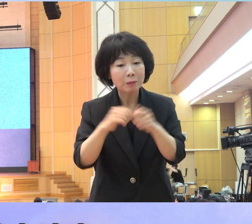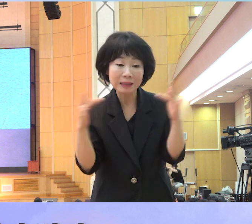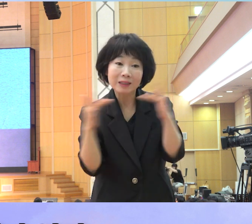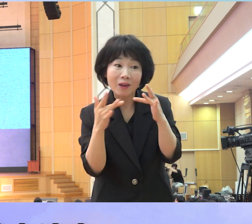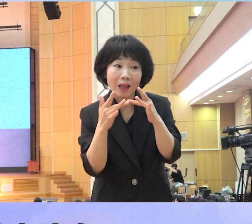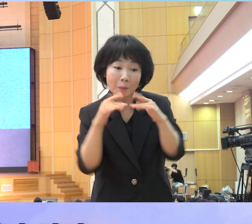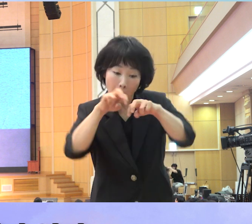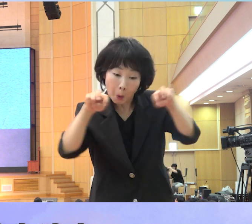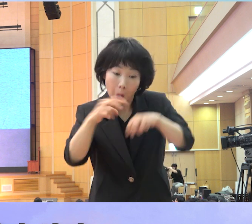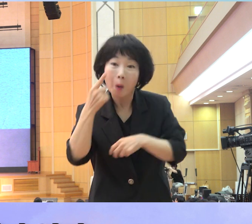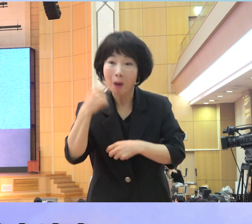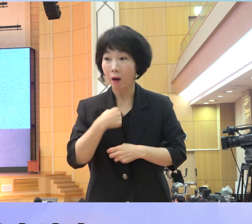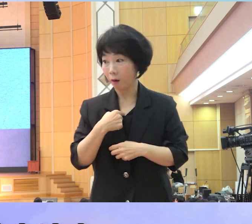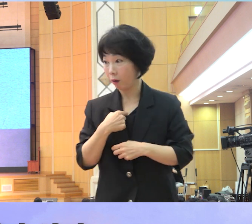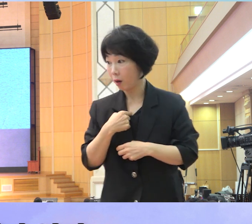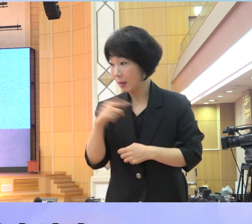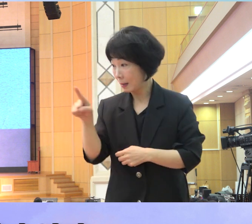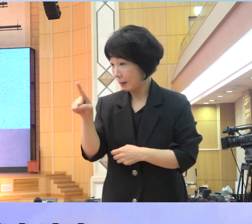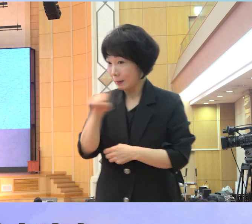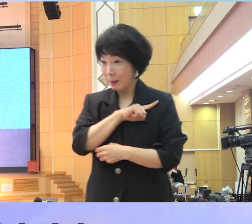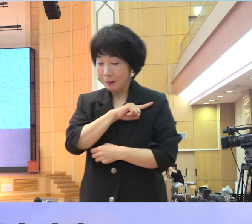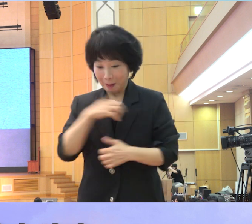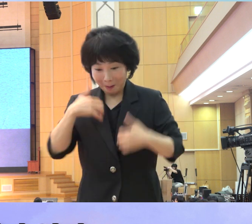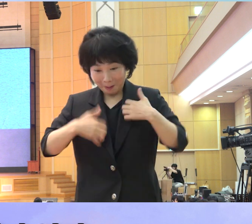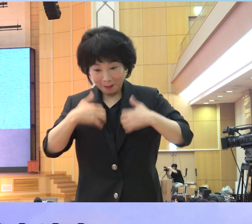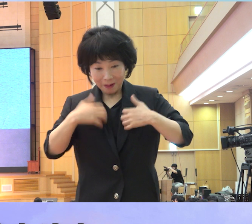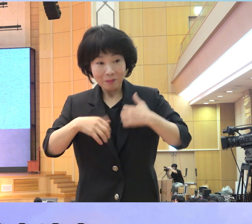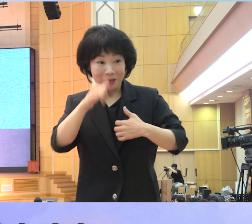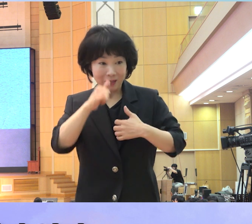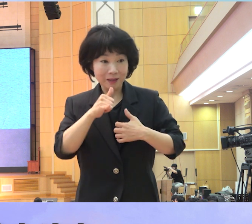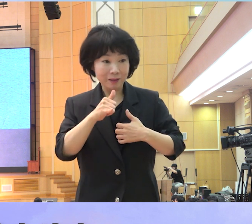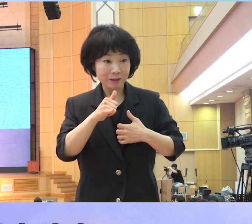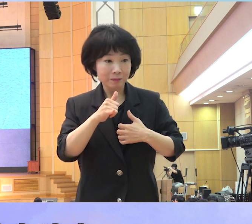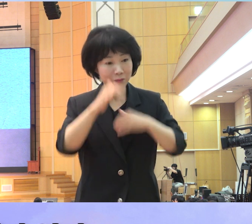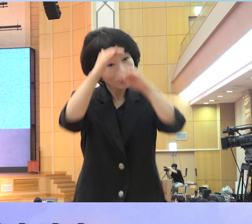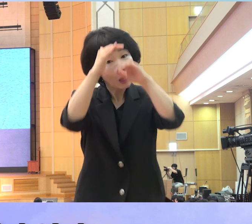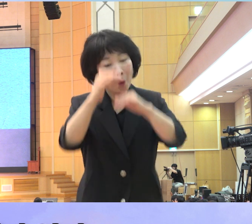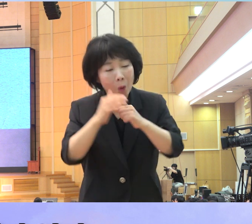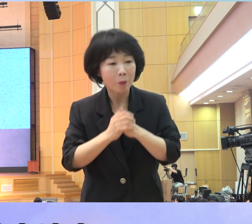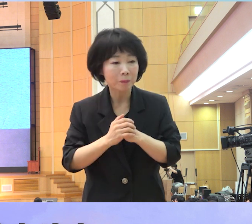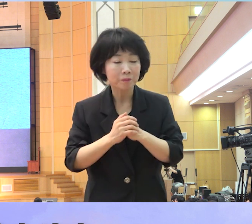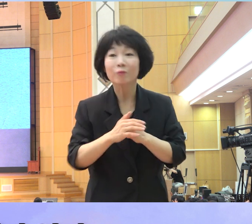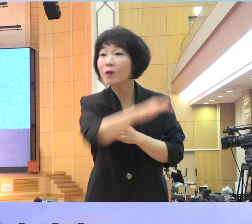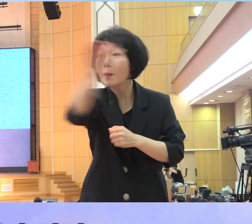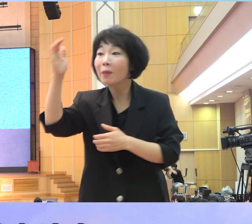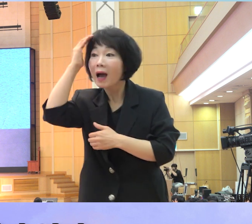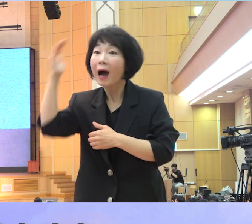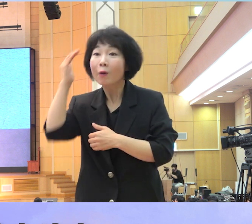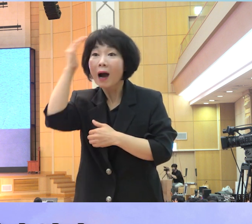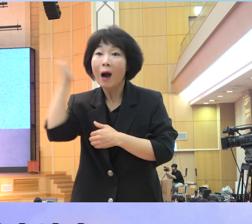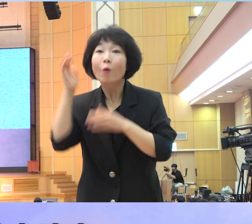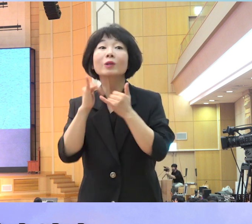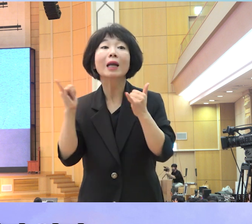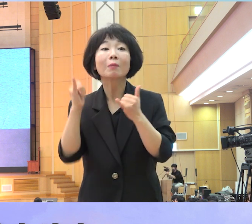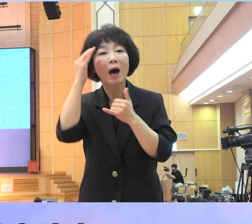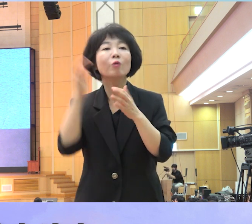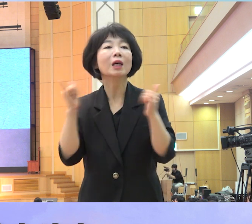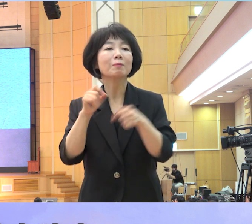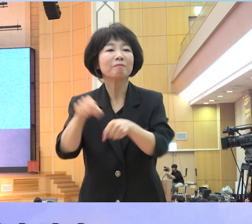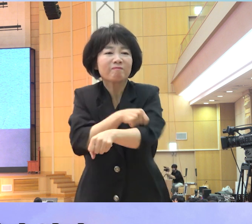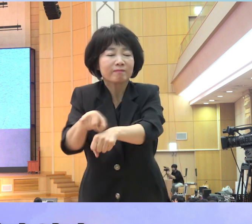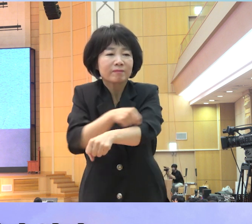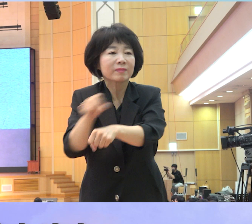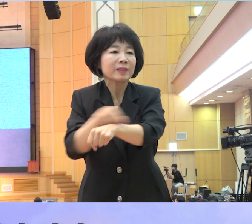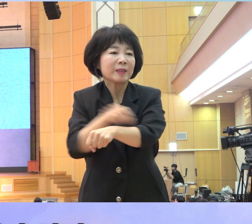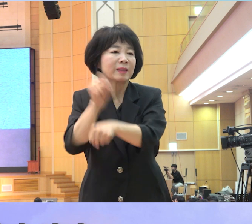보니까 이런 재미있는 자료를 봤어요. 한국 사람들의 특징, 한국인들의